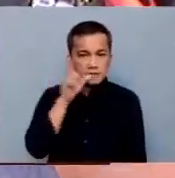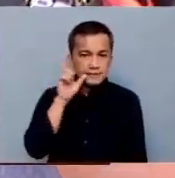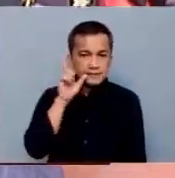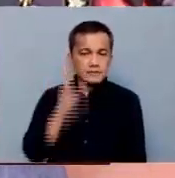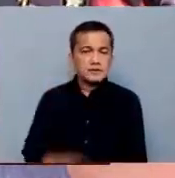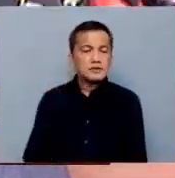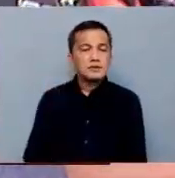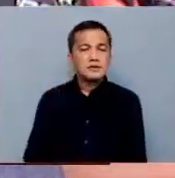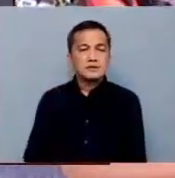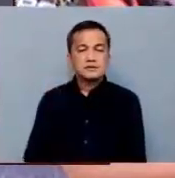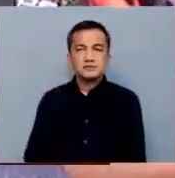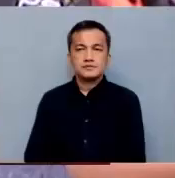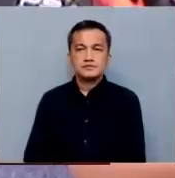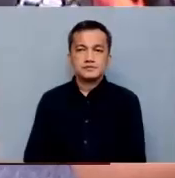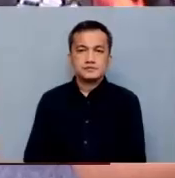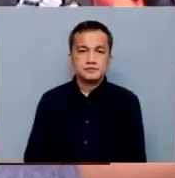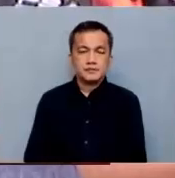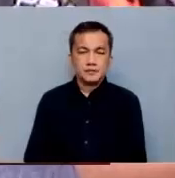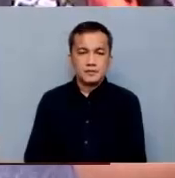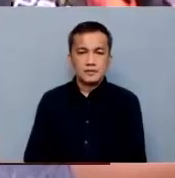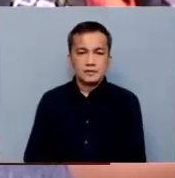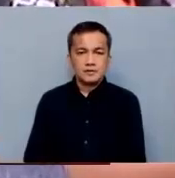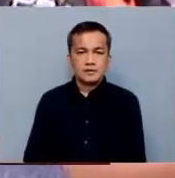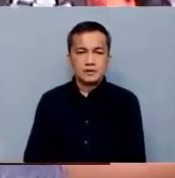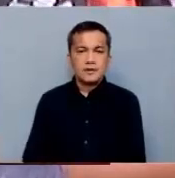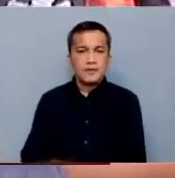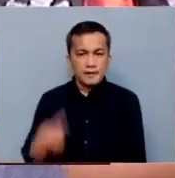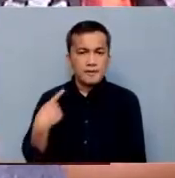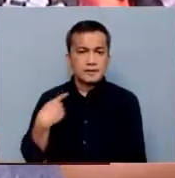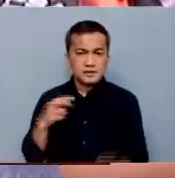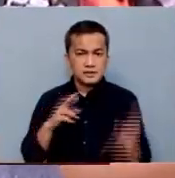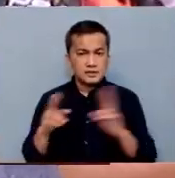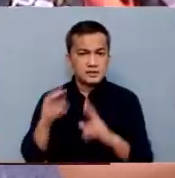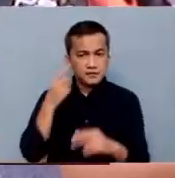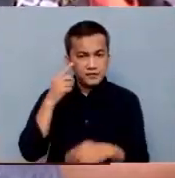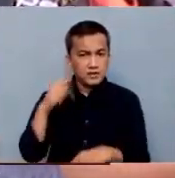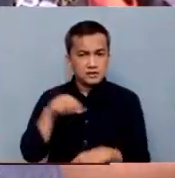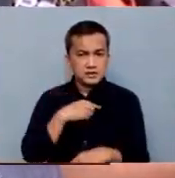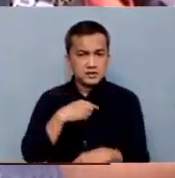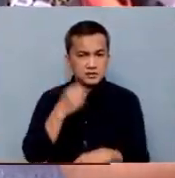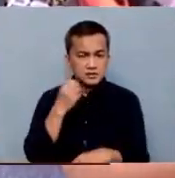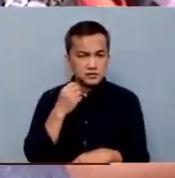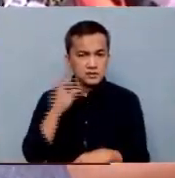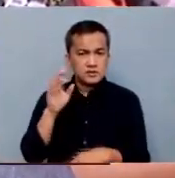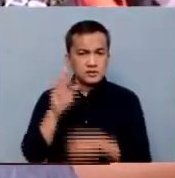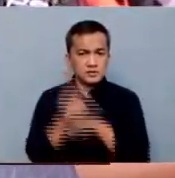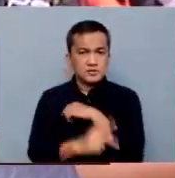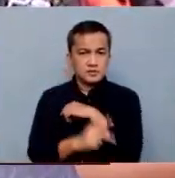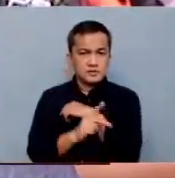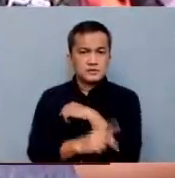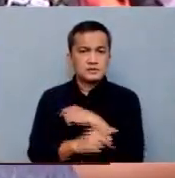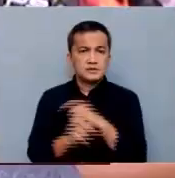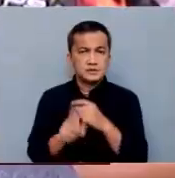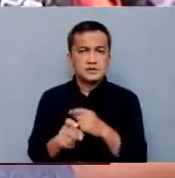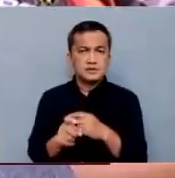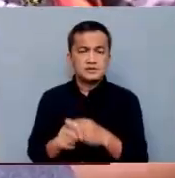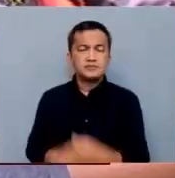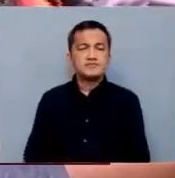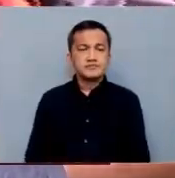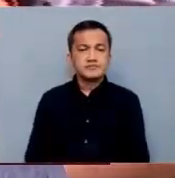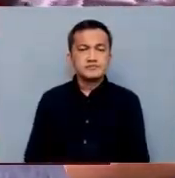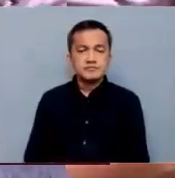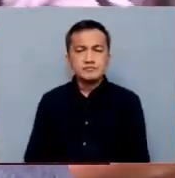may handa na sila para sa mga kagaya namin na pupunta ng probinsya na dapat may nakaano na